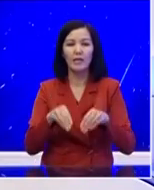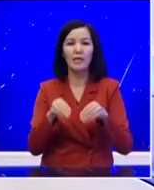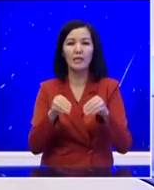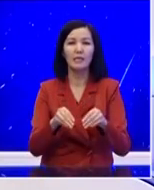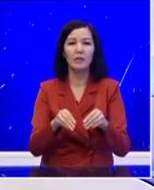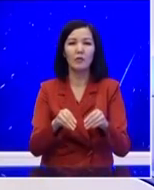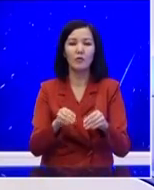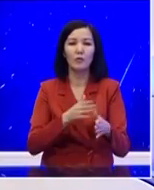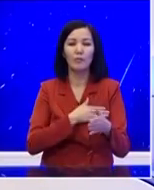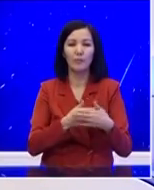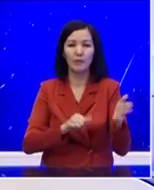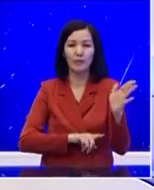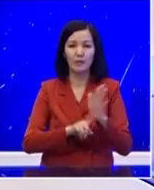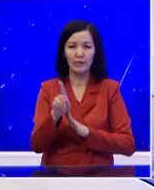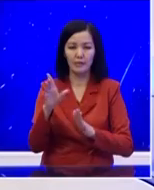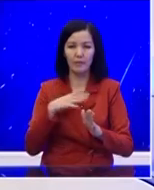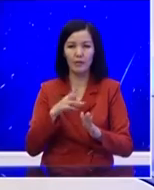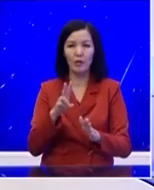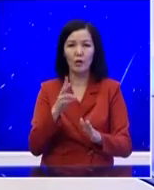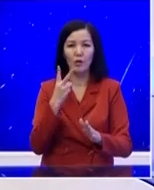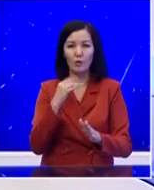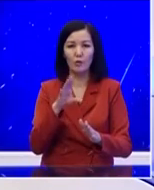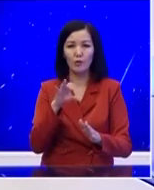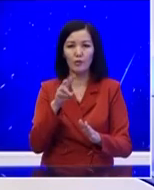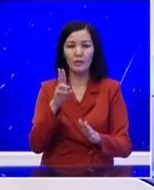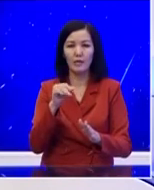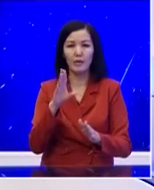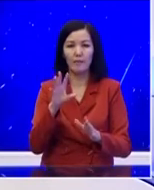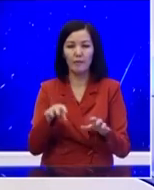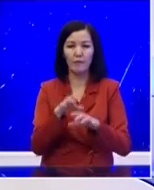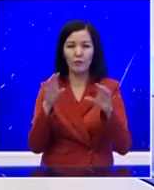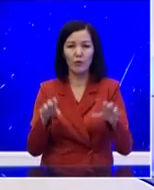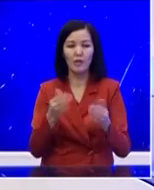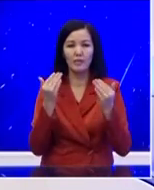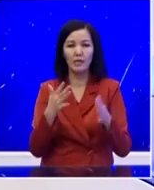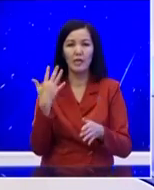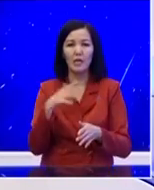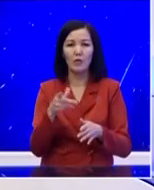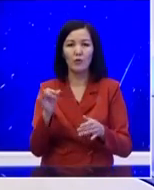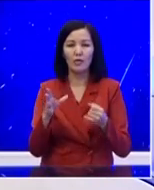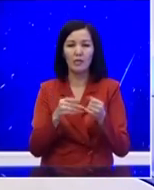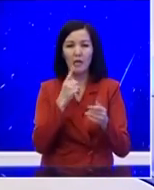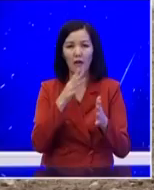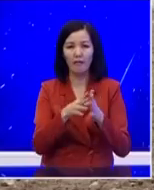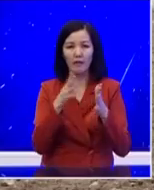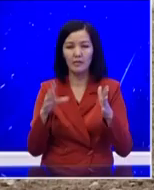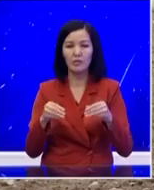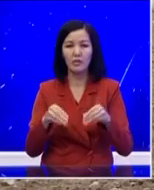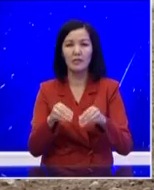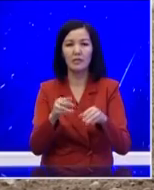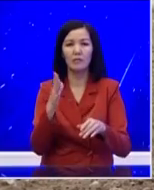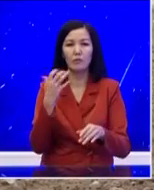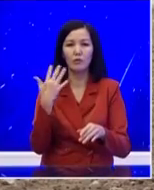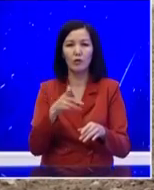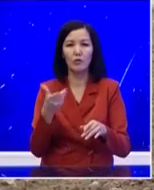егу науқанына білек сыбана кірісіп кетті. Нүсіпов шаруа қожалығы төрағасы қазірдің өзінде 50 гектарға қант қызылшасын ексе,